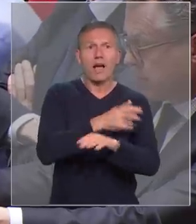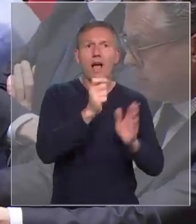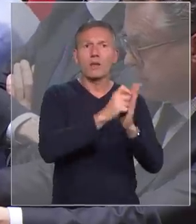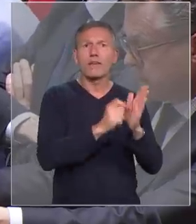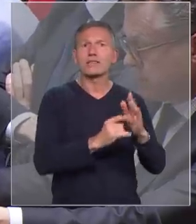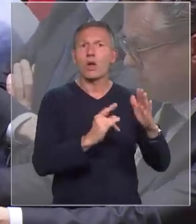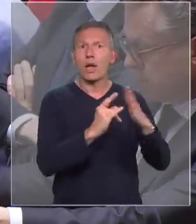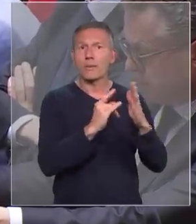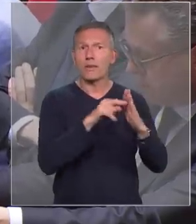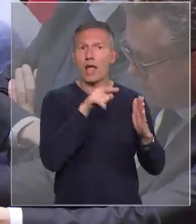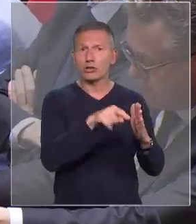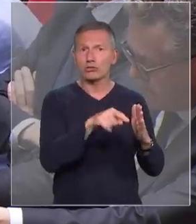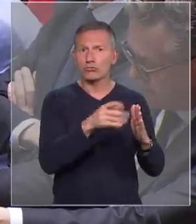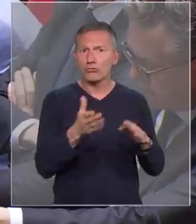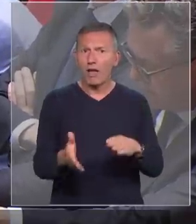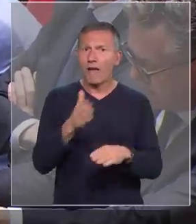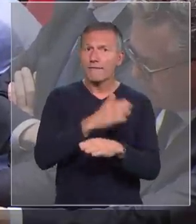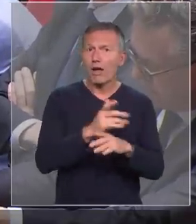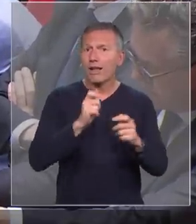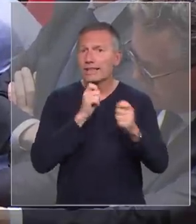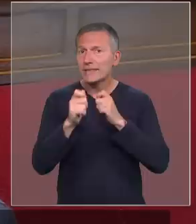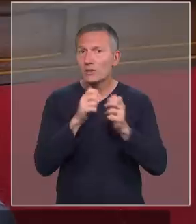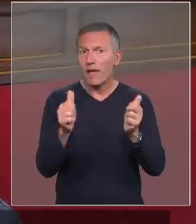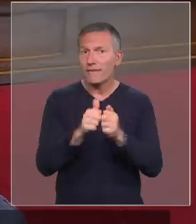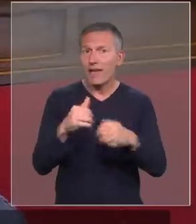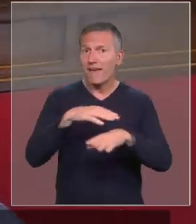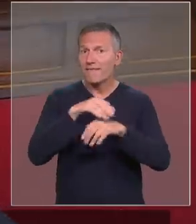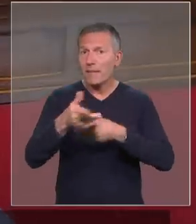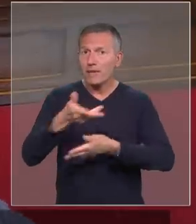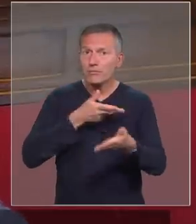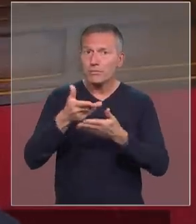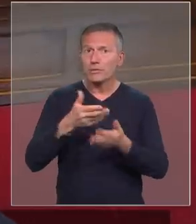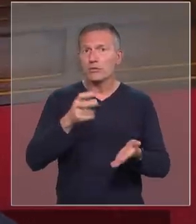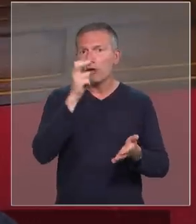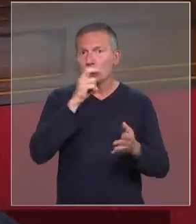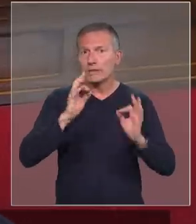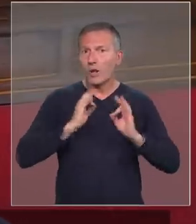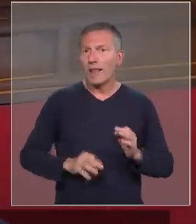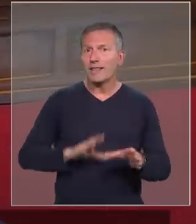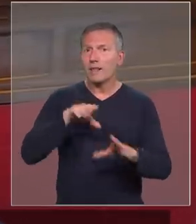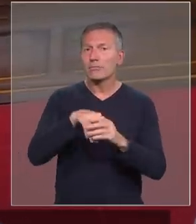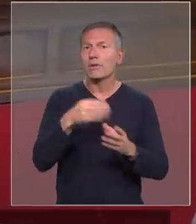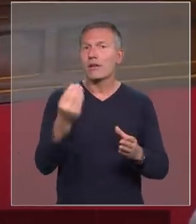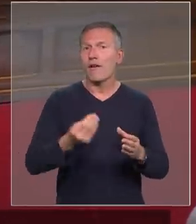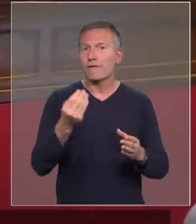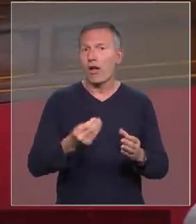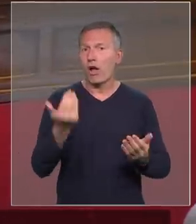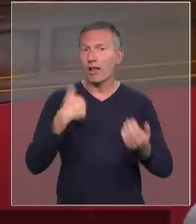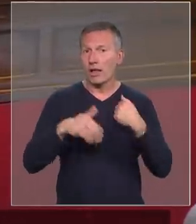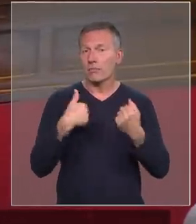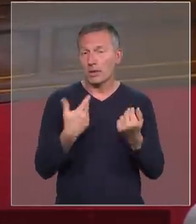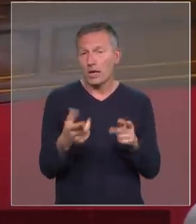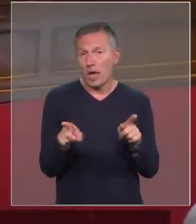des MDPH, de discussion avec la famille, de scolarisation des enfants. Cela concerne